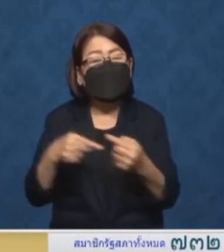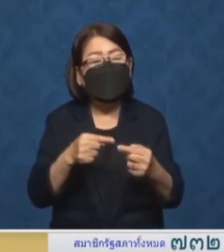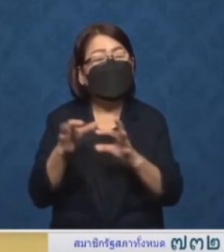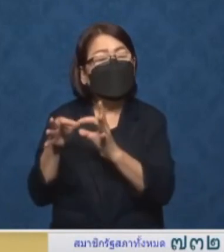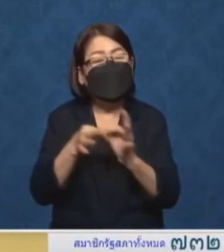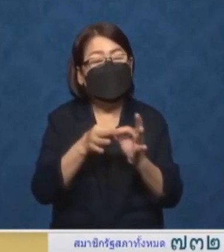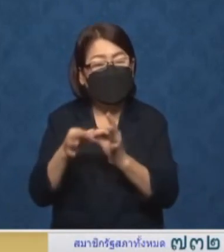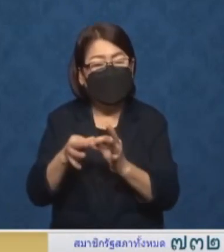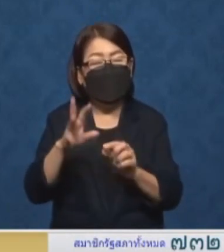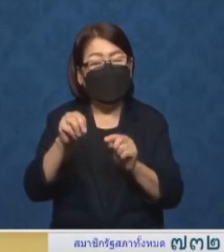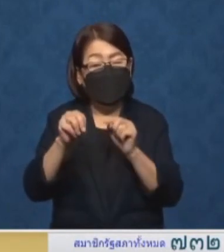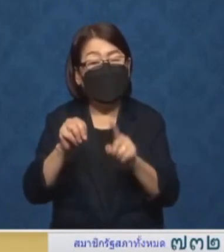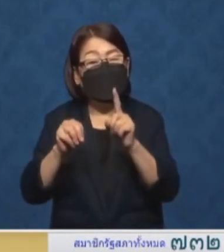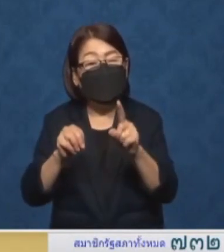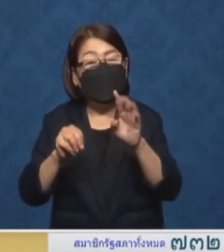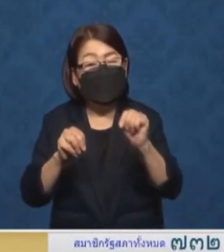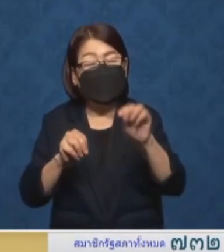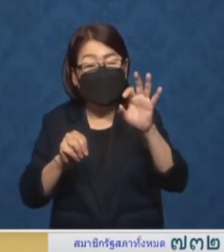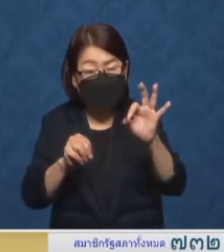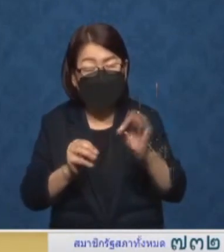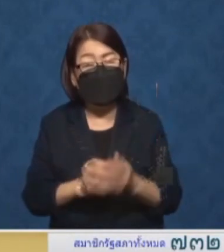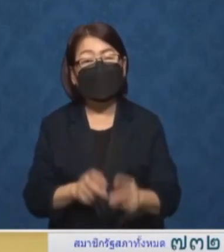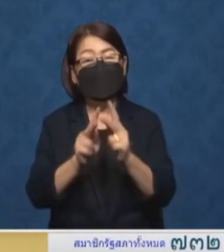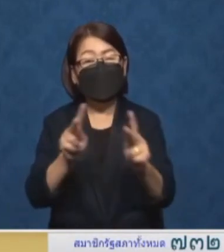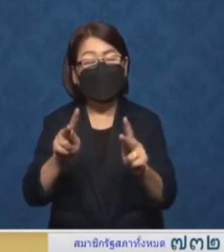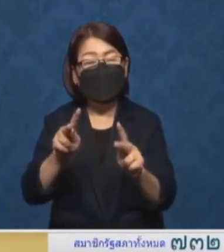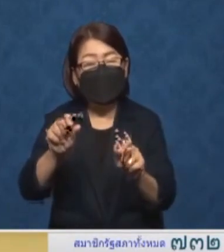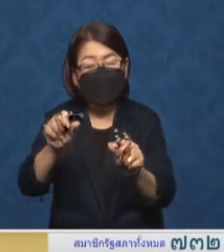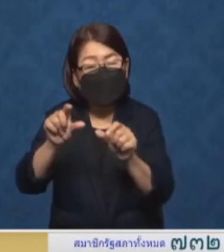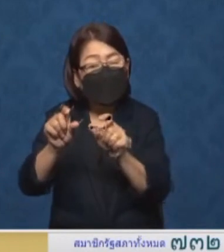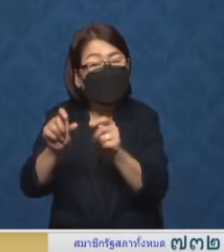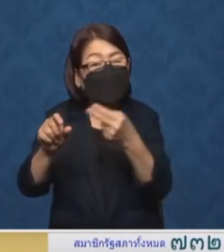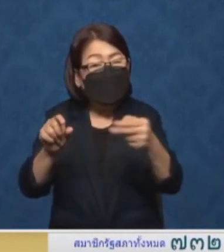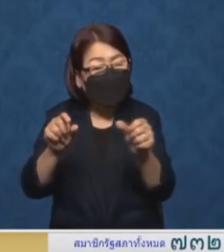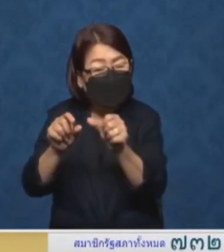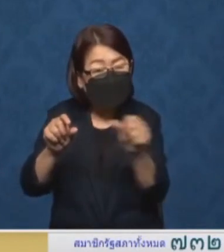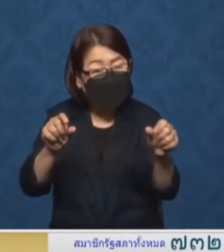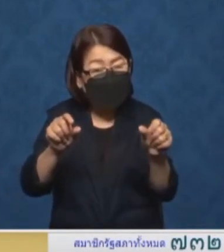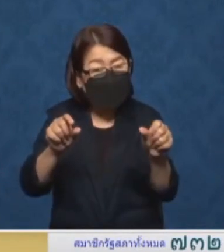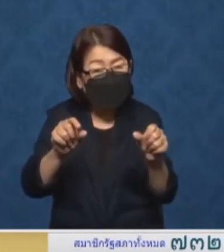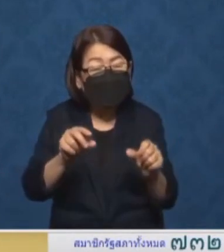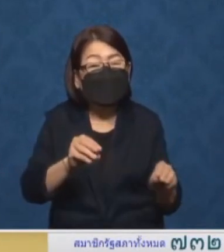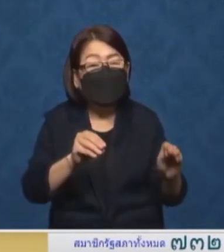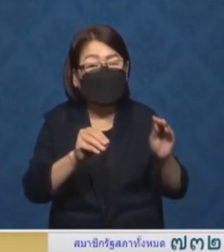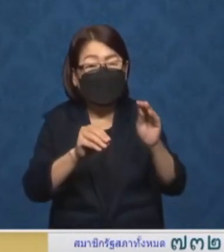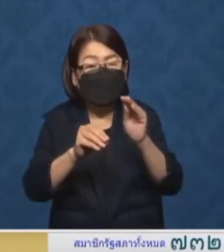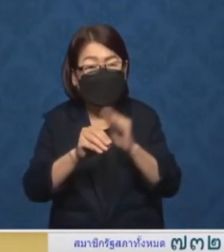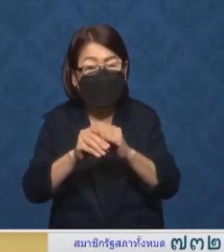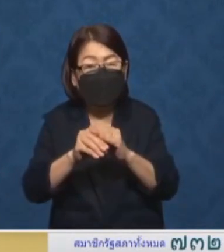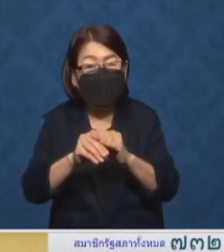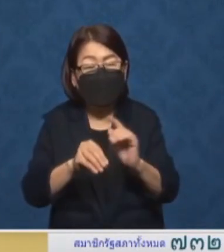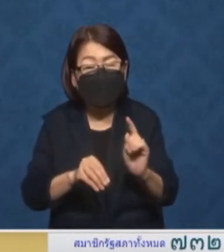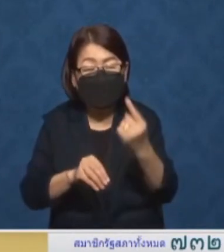จากมาตรา149ที่คณะกรรมการตัดและเพิ่มทั้งตัดให้โทษทั้งตัด